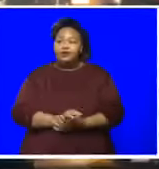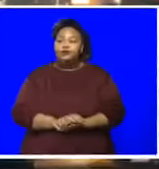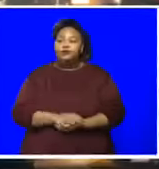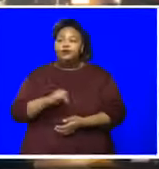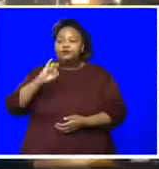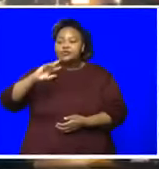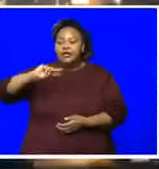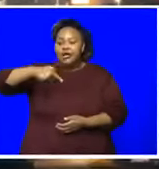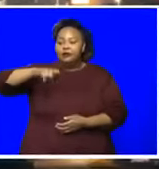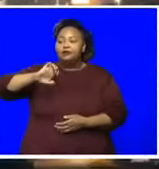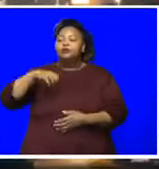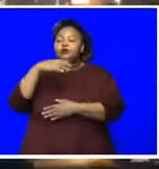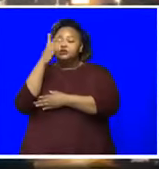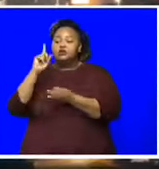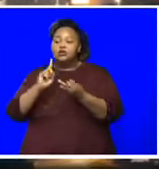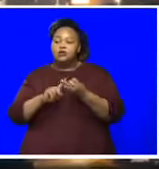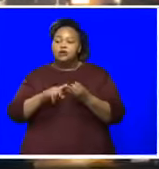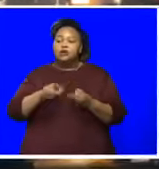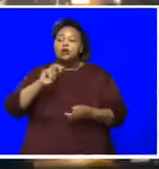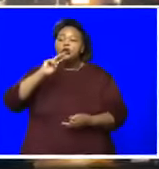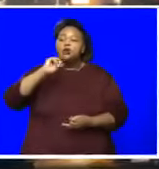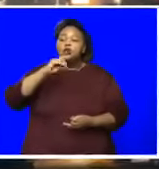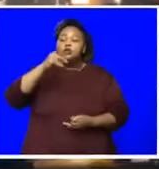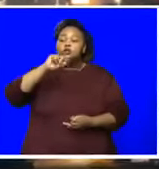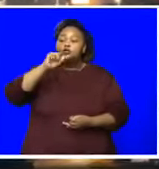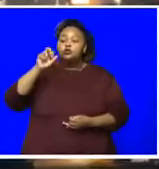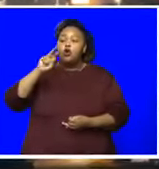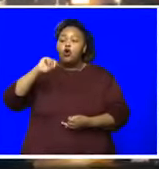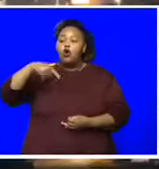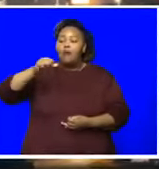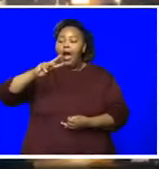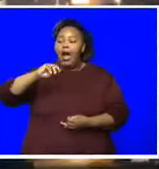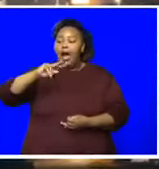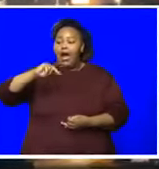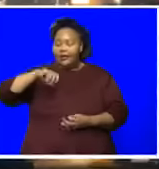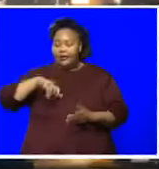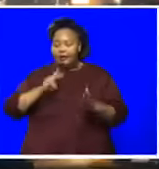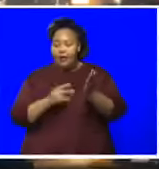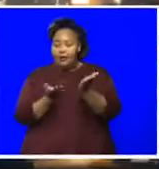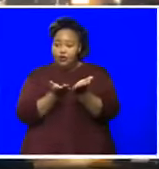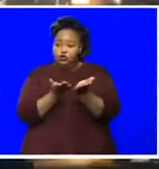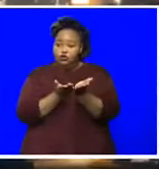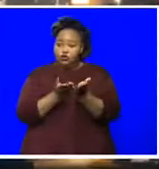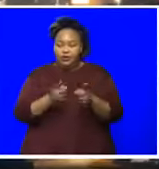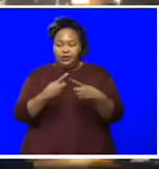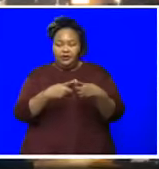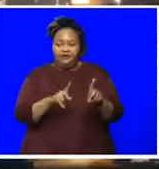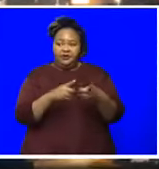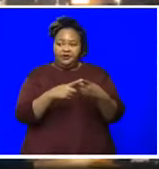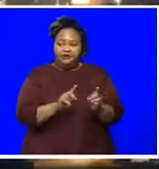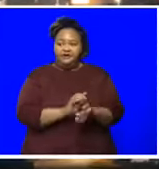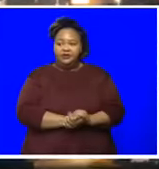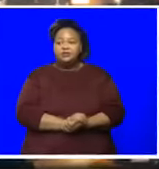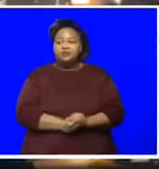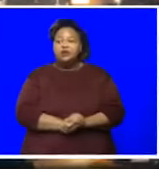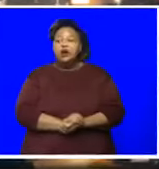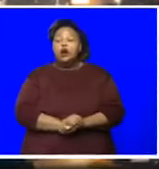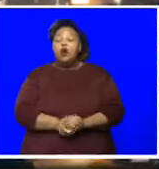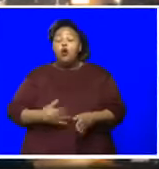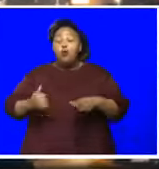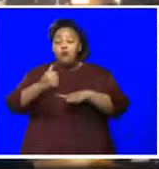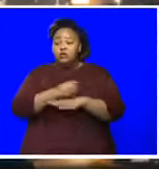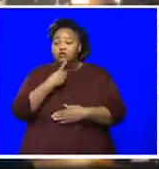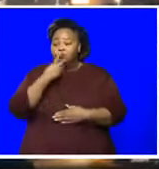kubala letimbalwa. Umcondzisi walengabane Ferdi Brockman uthile tikolwa tidlala indzima lenkulu ekucinisekiseni